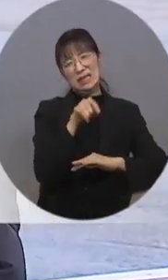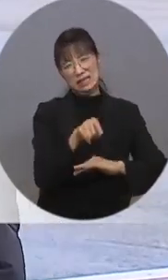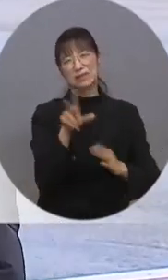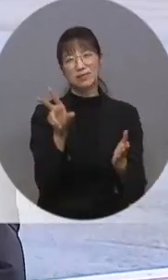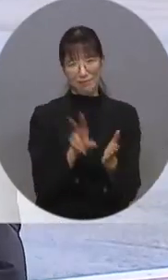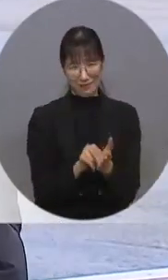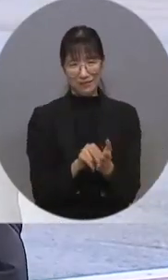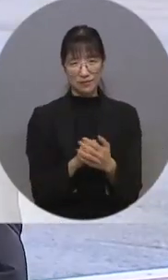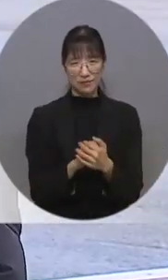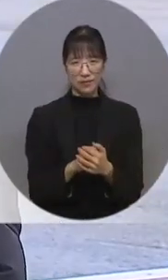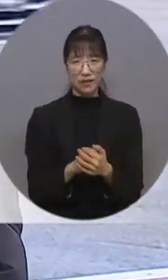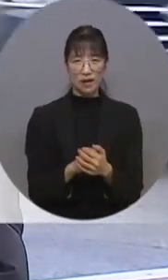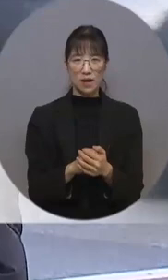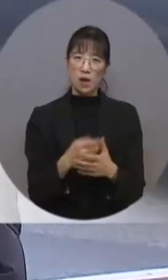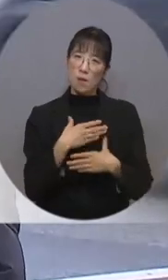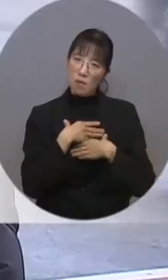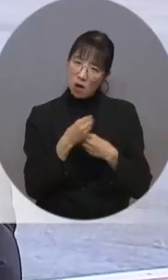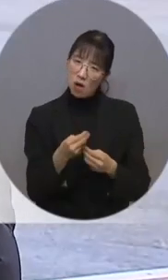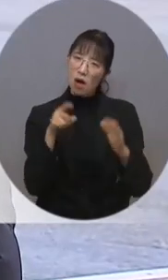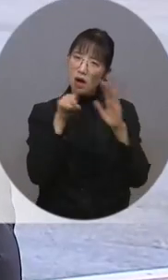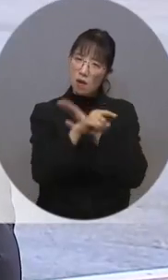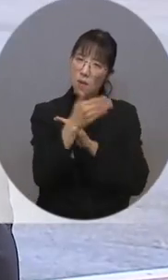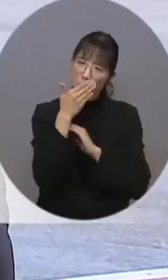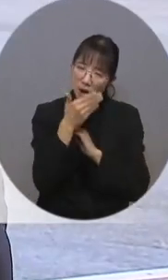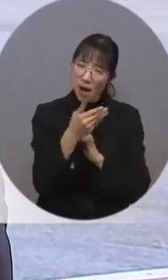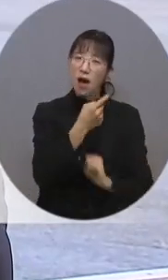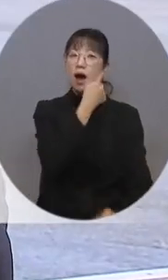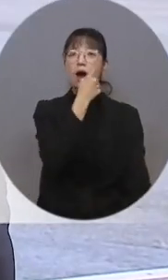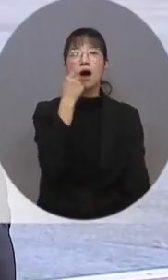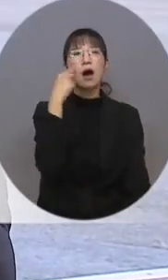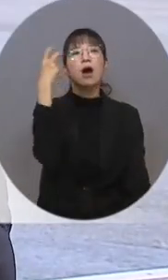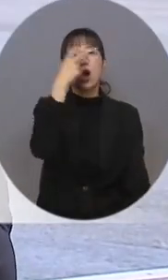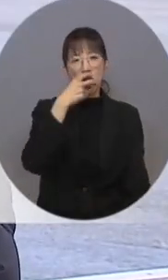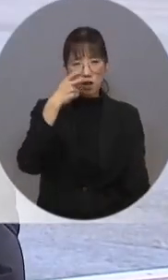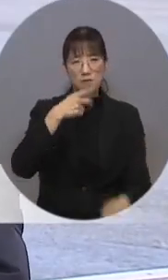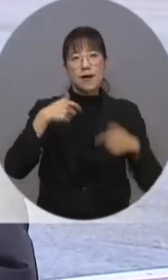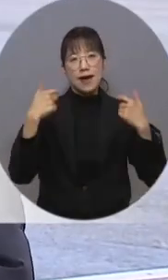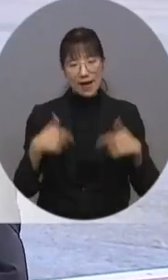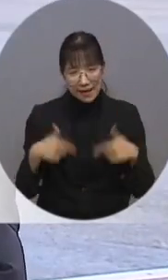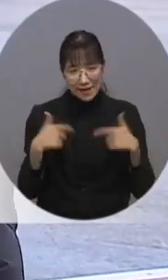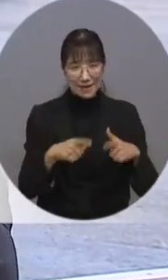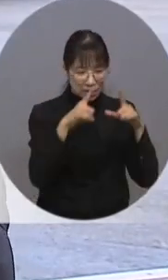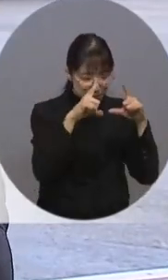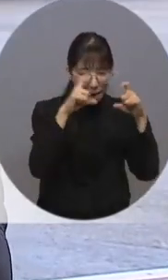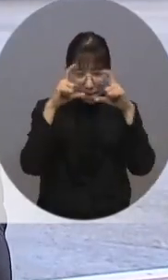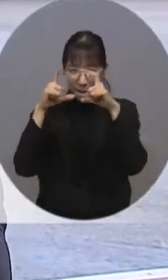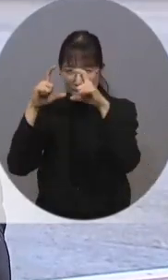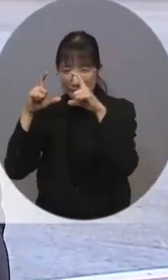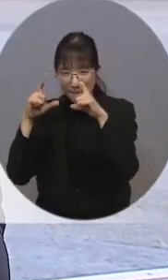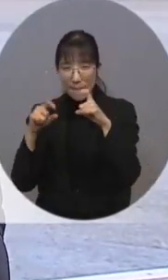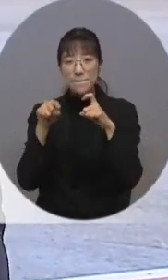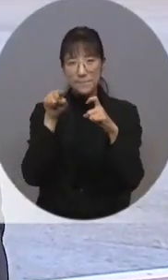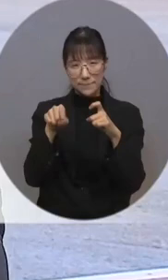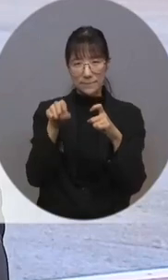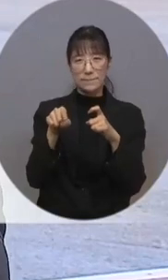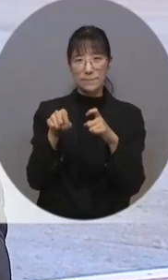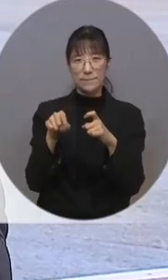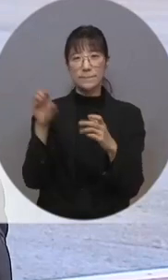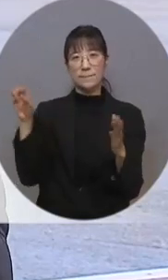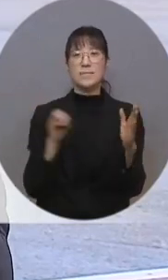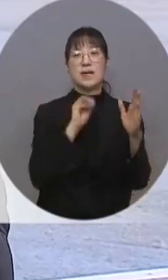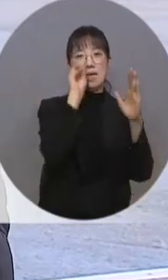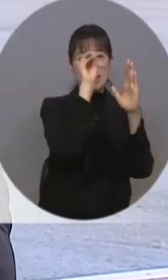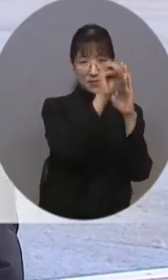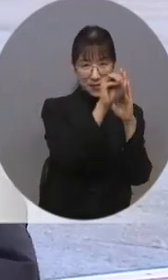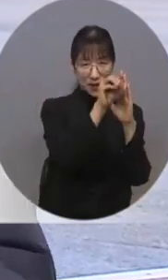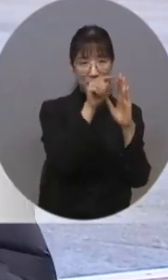많더라고요. 편하게 이용할 수 있나 그거를 점검차 저희가 매번 그 사진을 촬영을 해가지고 DB에다